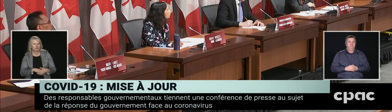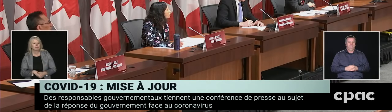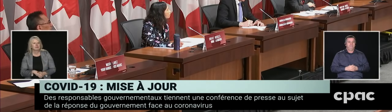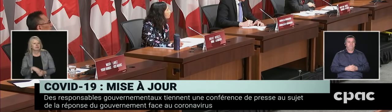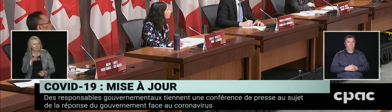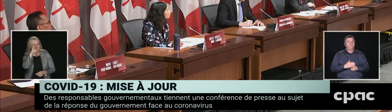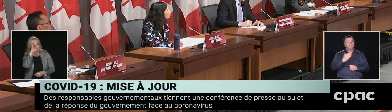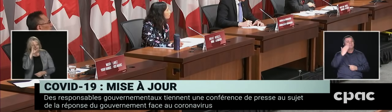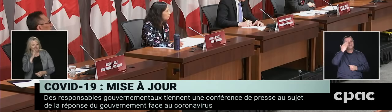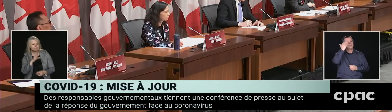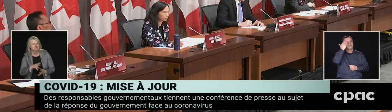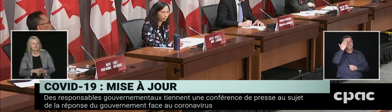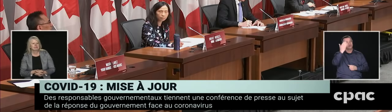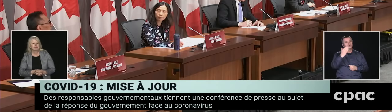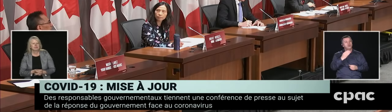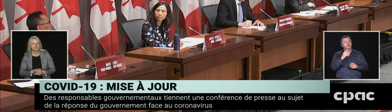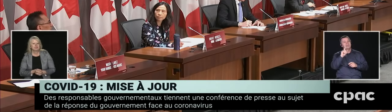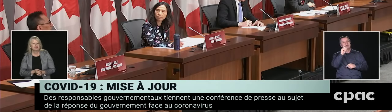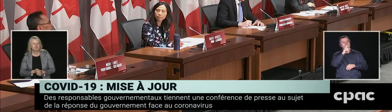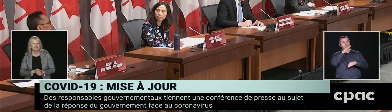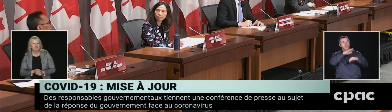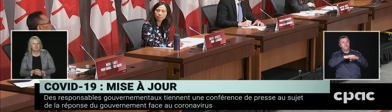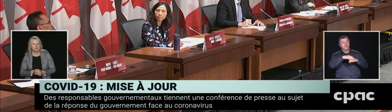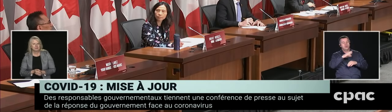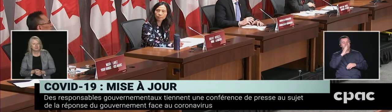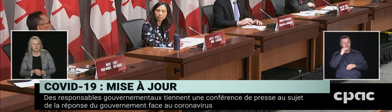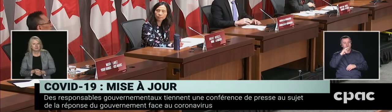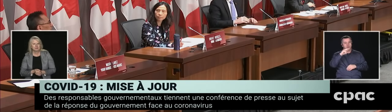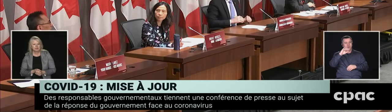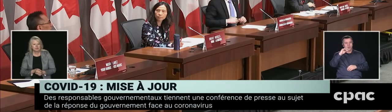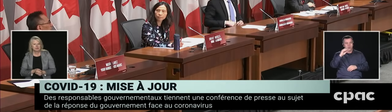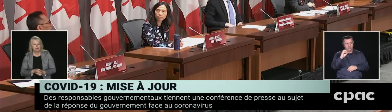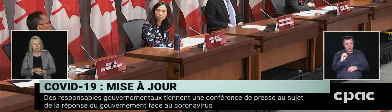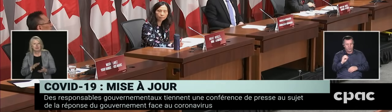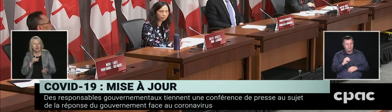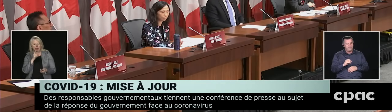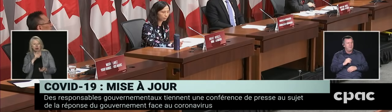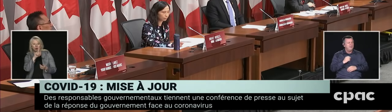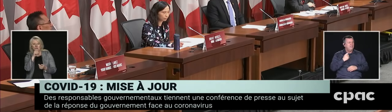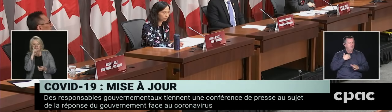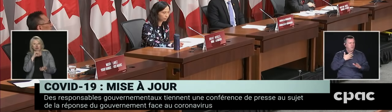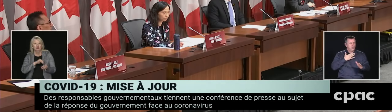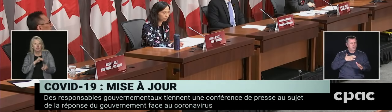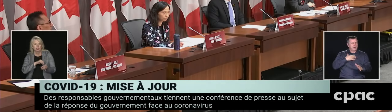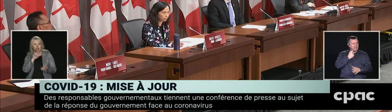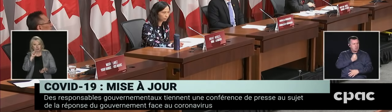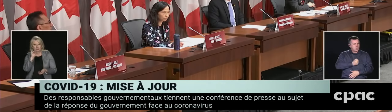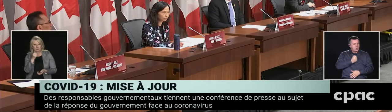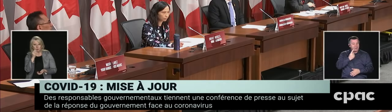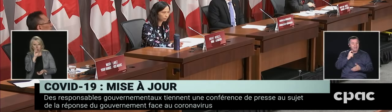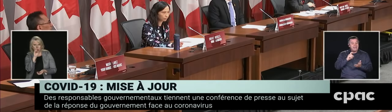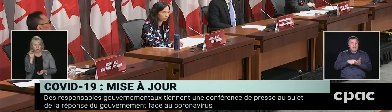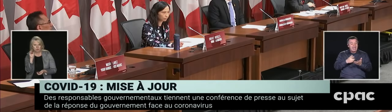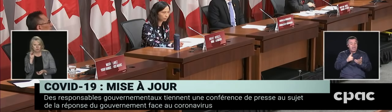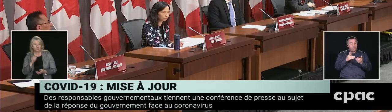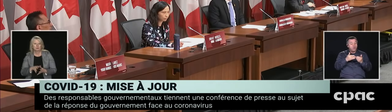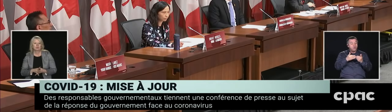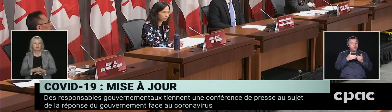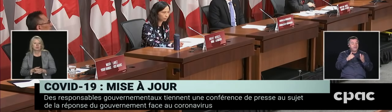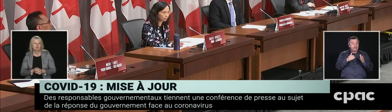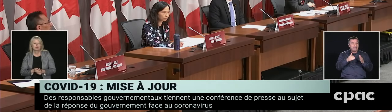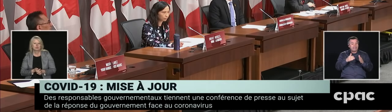Njoo. J'aimerais comprendre, quand on va commencer à avoir du déconfinement, à quoi ça va ressembler dans